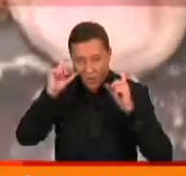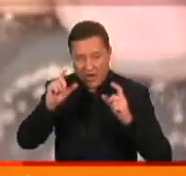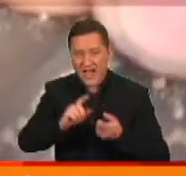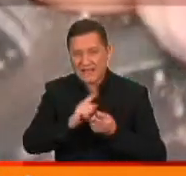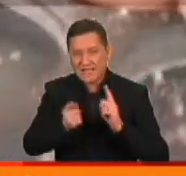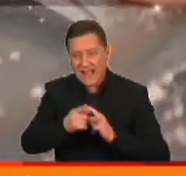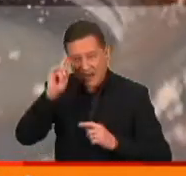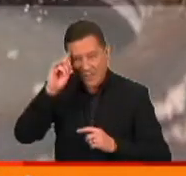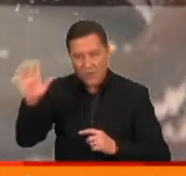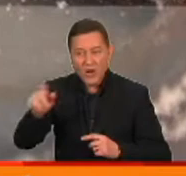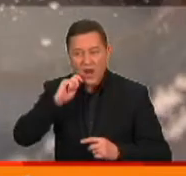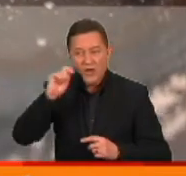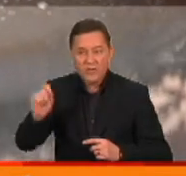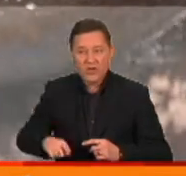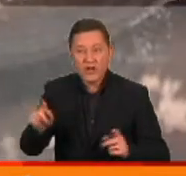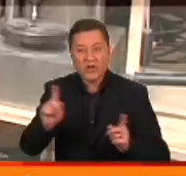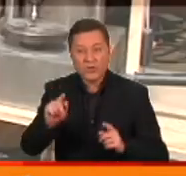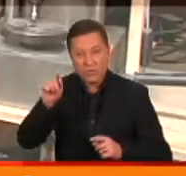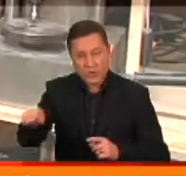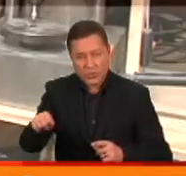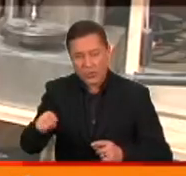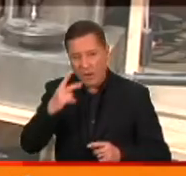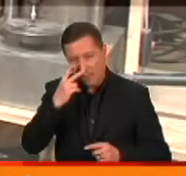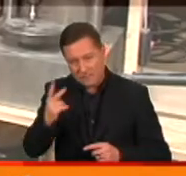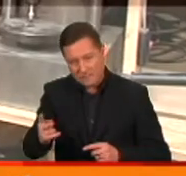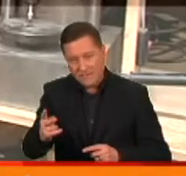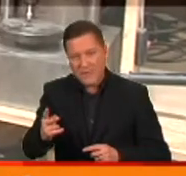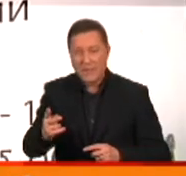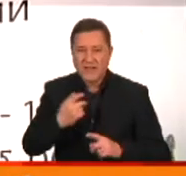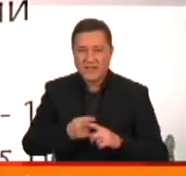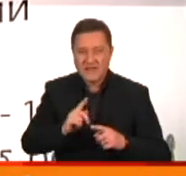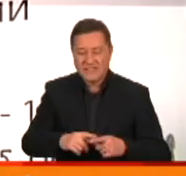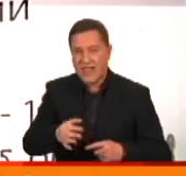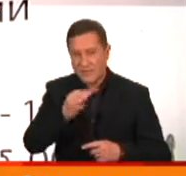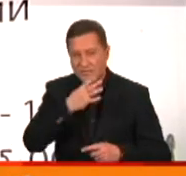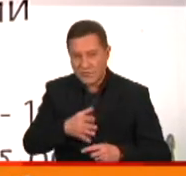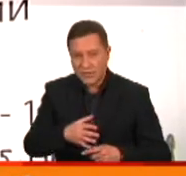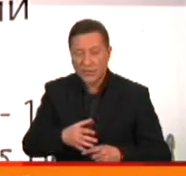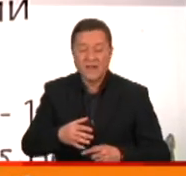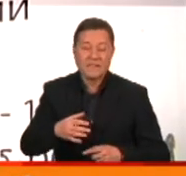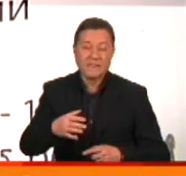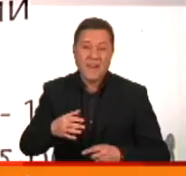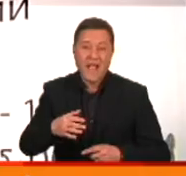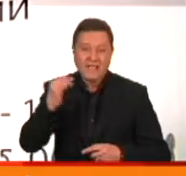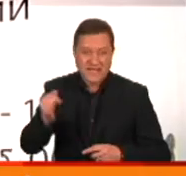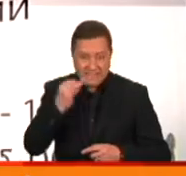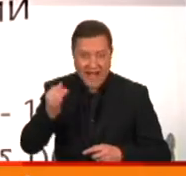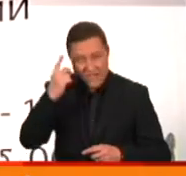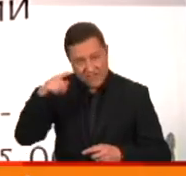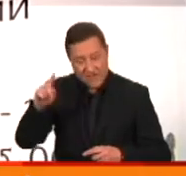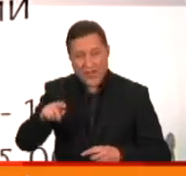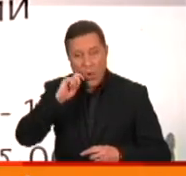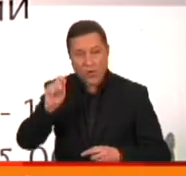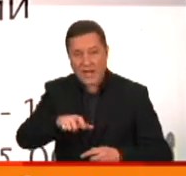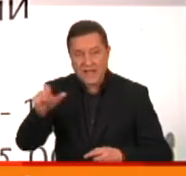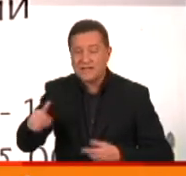і в Україні, щоб і тут переглянули свої уявлення про екологічність. Чи зацікавить його винахід українців, ідемо